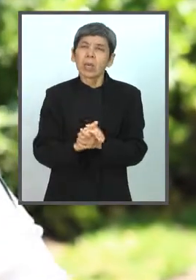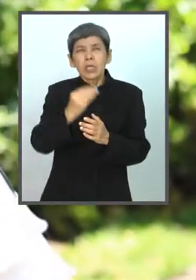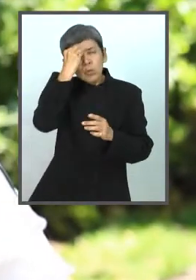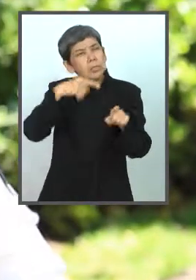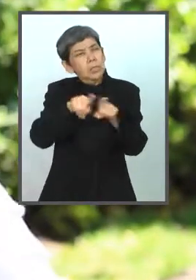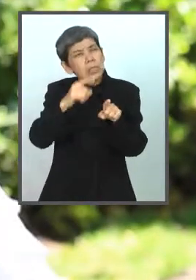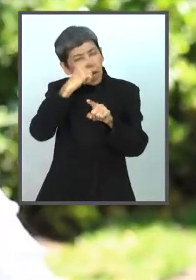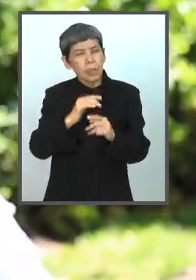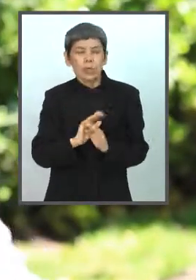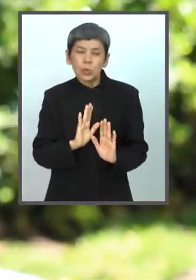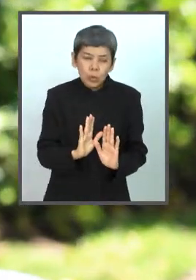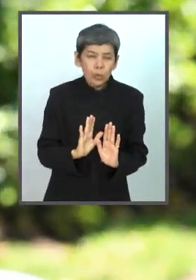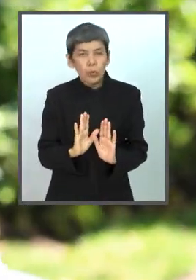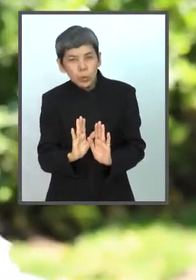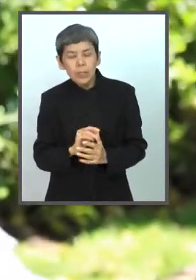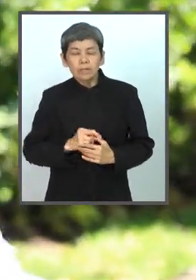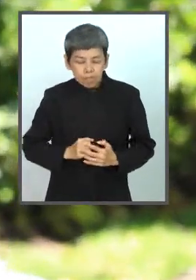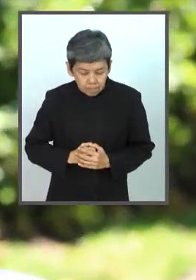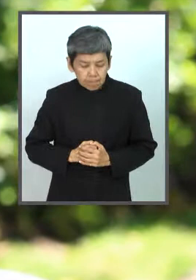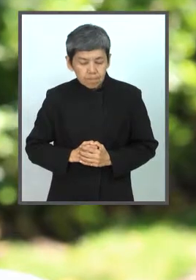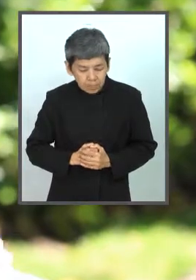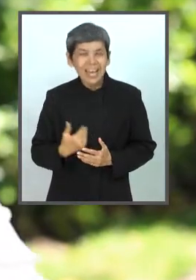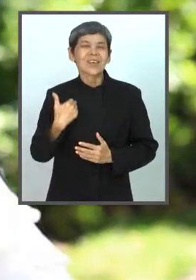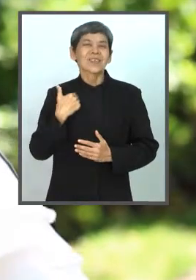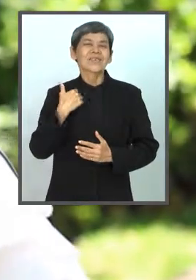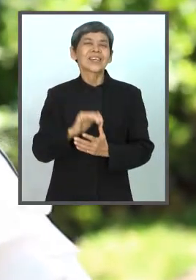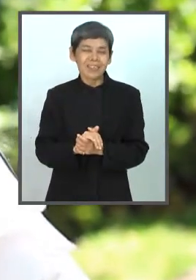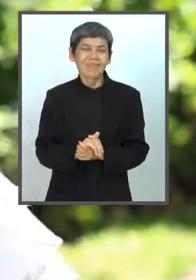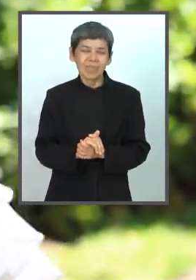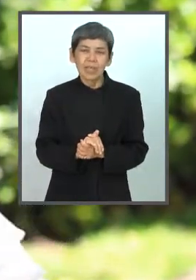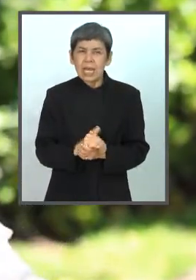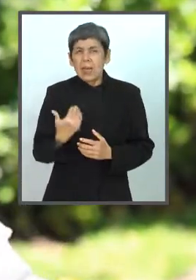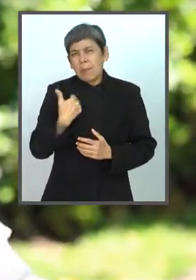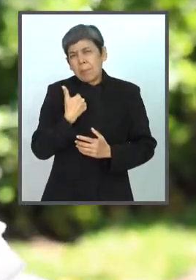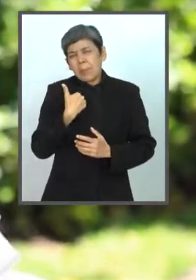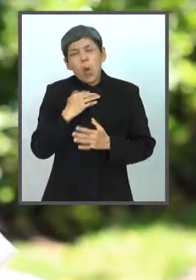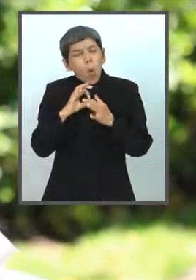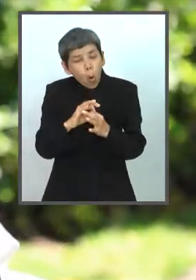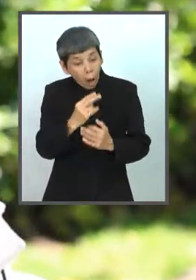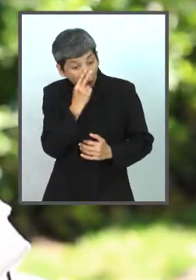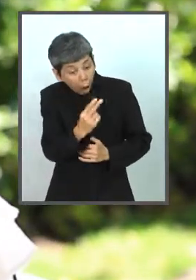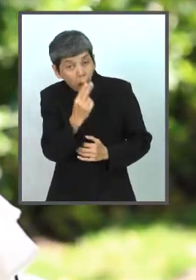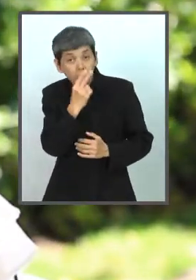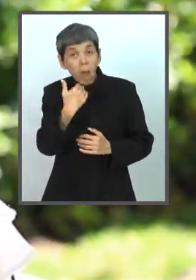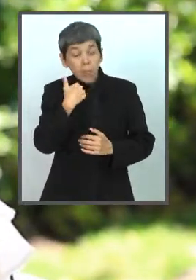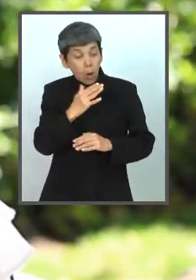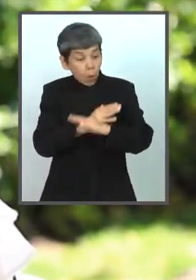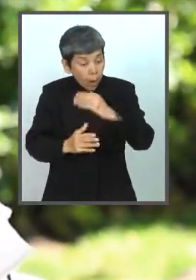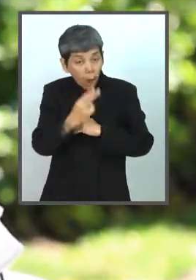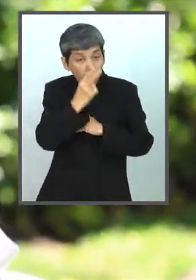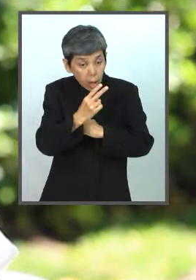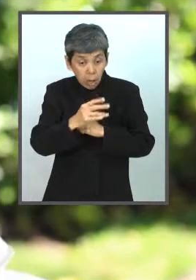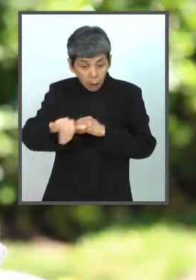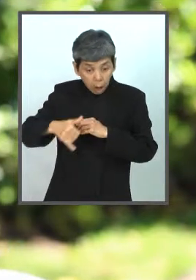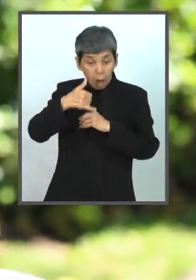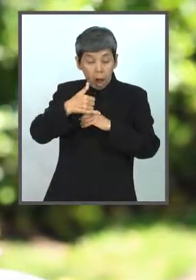าะคือก็จะมีความเกรงใจกันแบบคำนับหลายรอบมาต่อกันอย่างเงี้ยค่ะก็จะมีความเป็นห่วงเวลาเห็นคนพิ